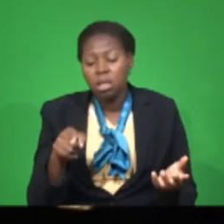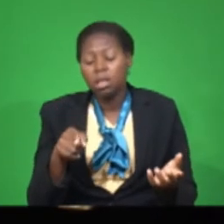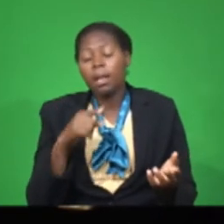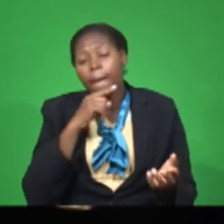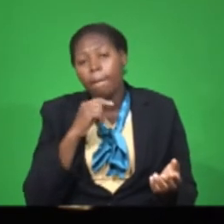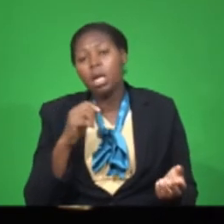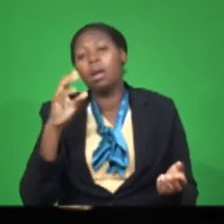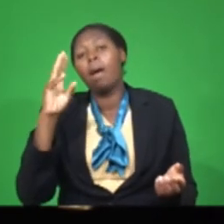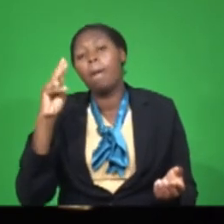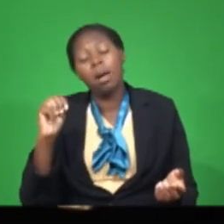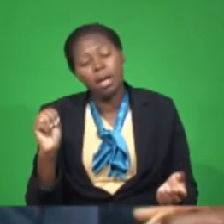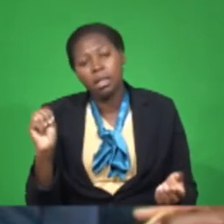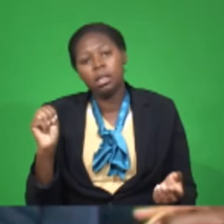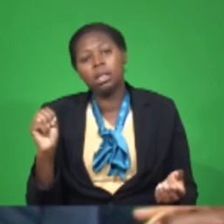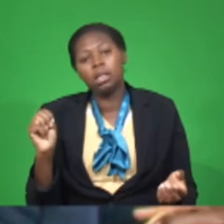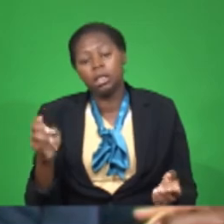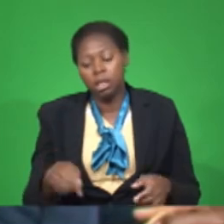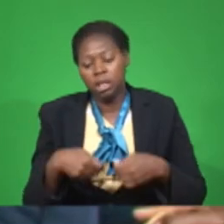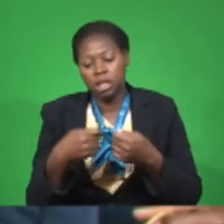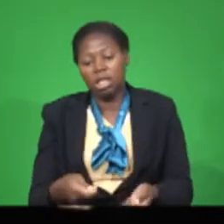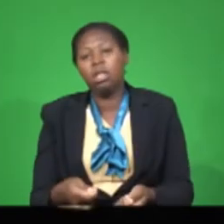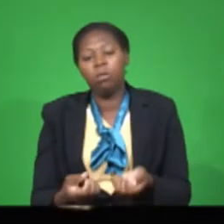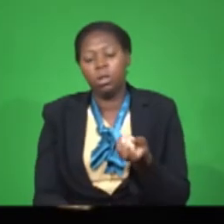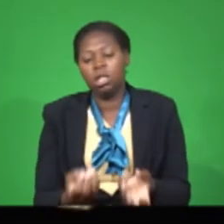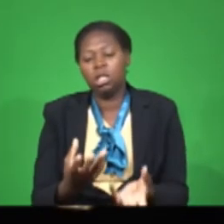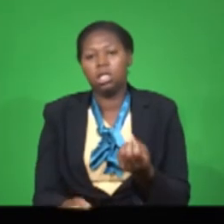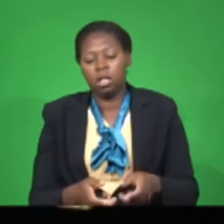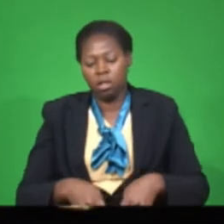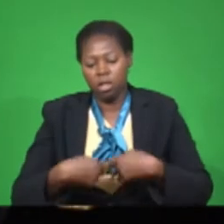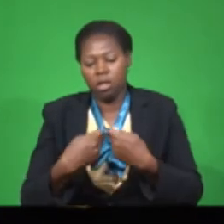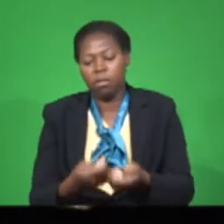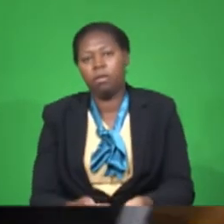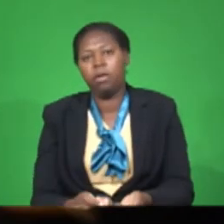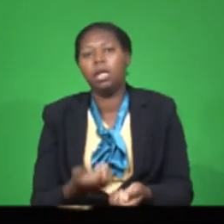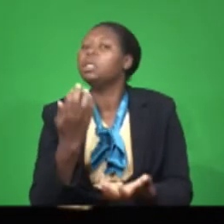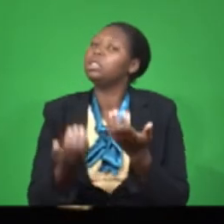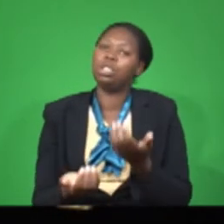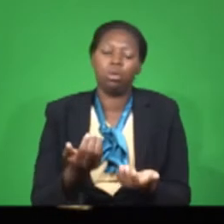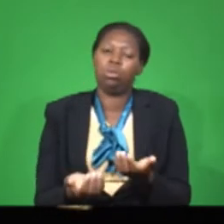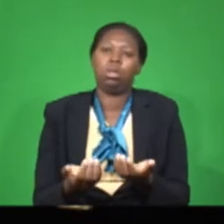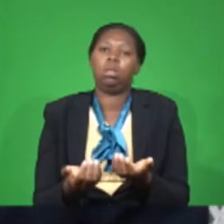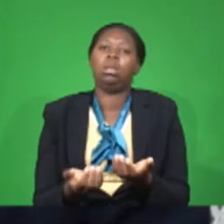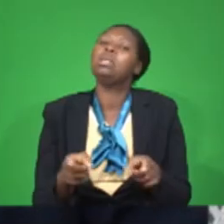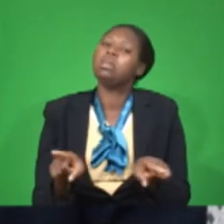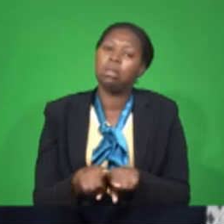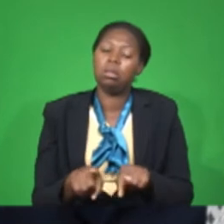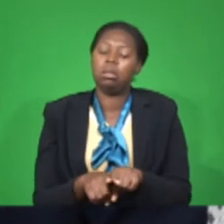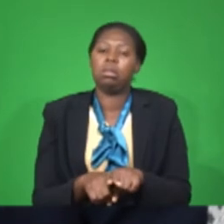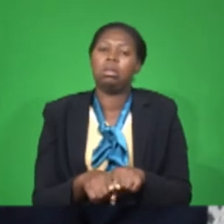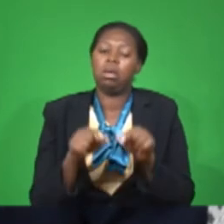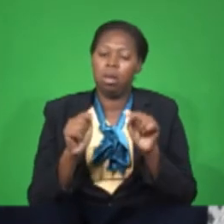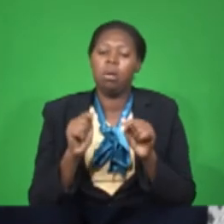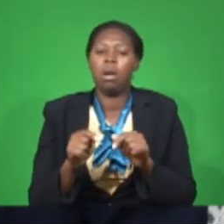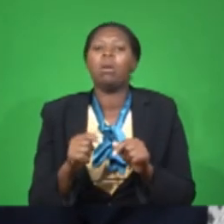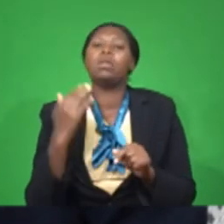mabhizinesi anonzi munhu aurayiwa azotorwa dzimwe nhindi pamuviri wake dzichida kunoshandiswa nemishonga ndokupisira kwaita vana Manase. Ekunoma unotoona